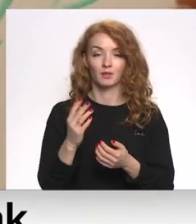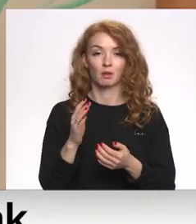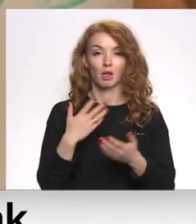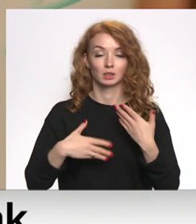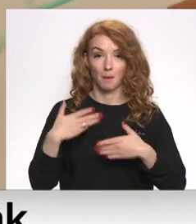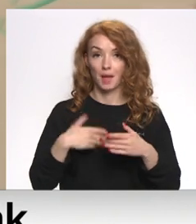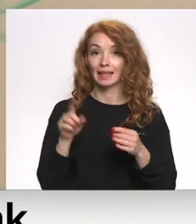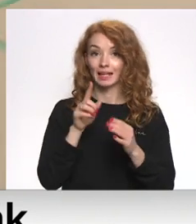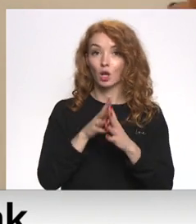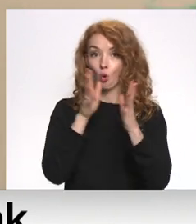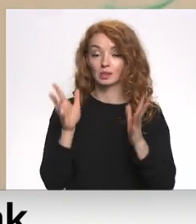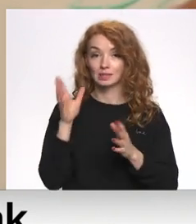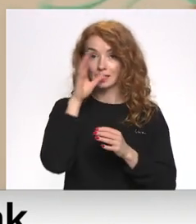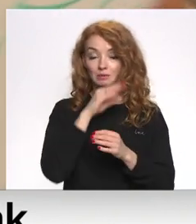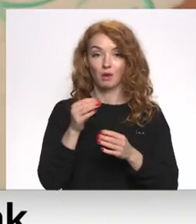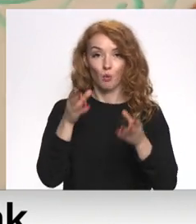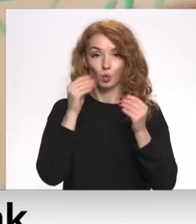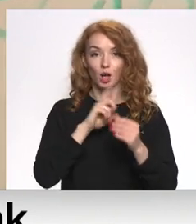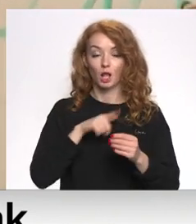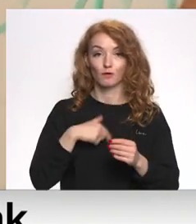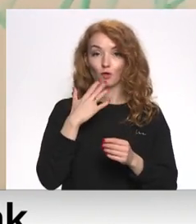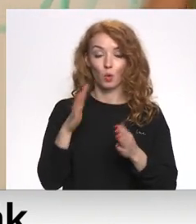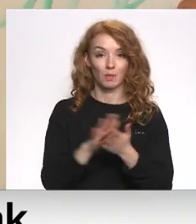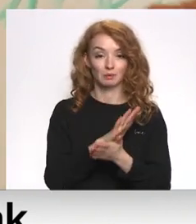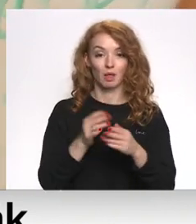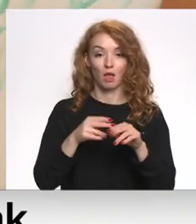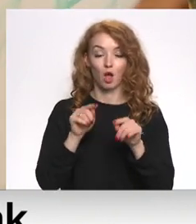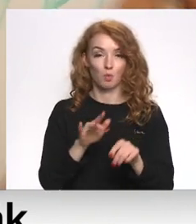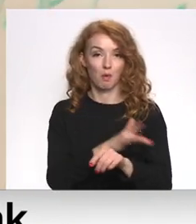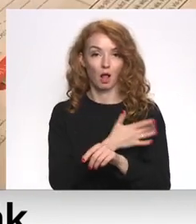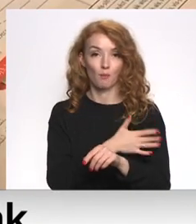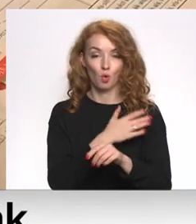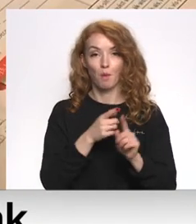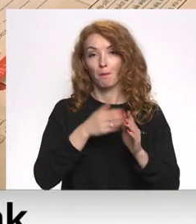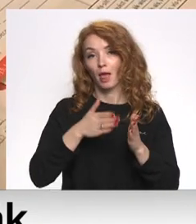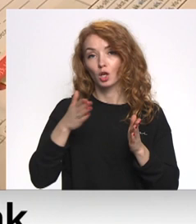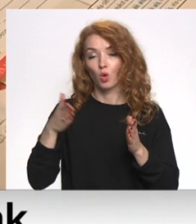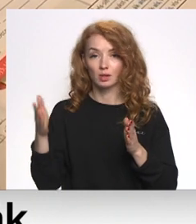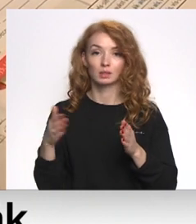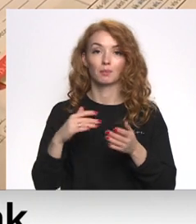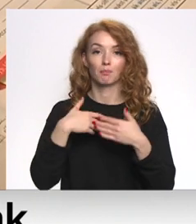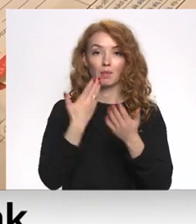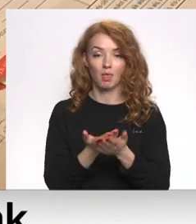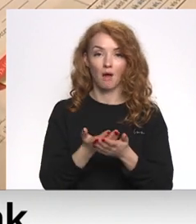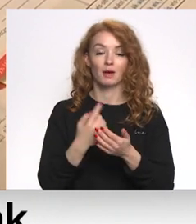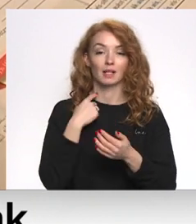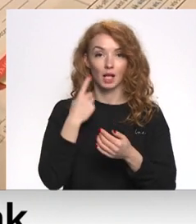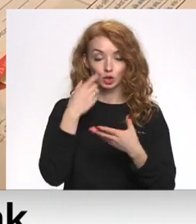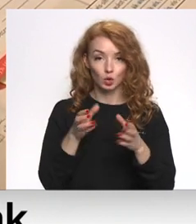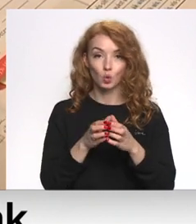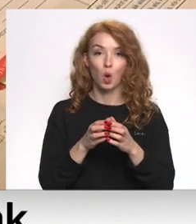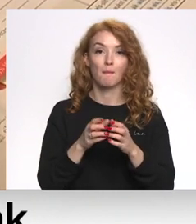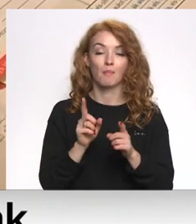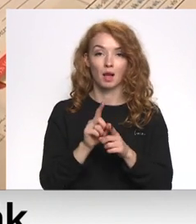ka ir vairākas iespējas latviešu valodu apgūt bez maksas. Šādu pakalpojumu periodiski dažādos projektos nodrošina piemēram Rīgas dome,